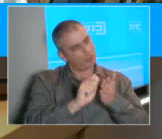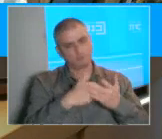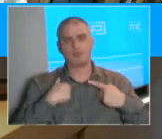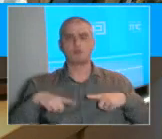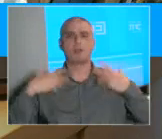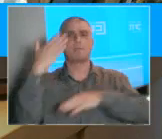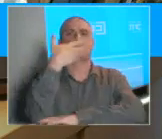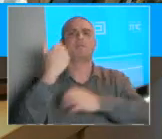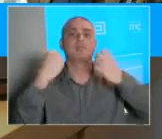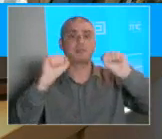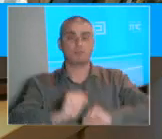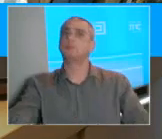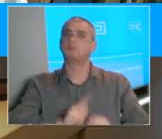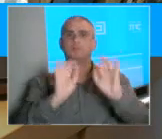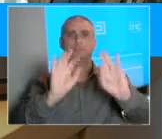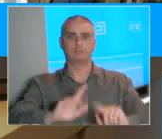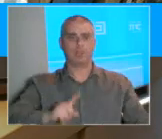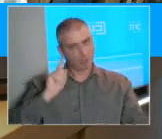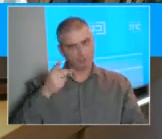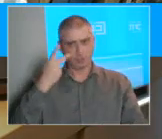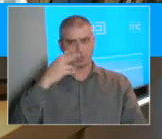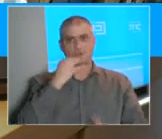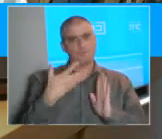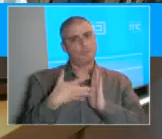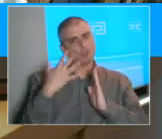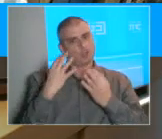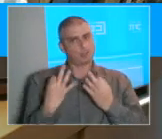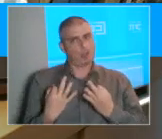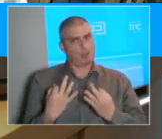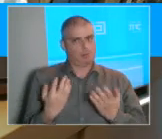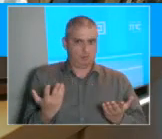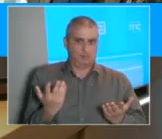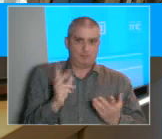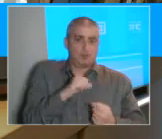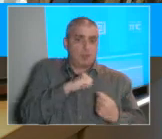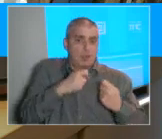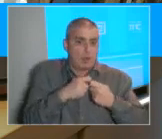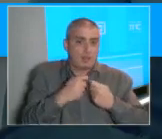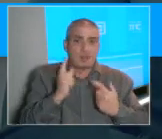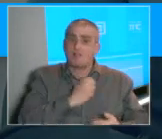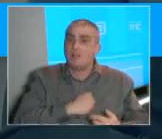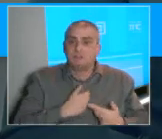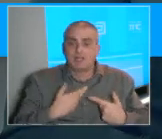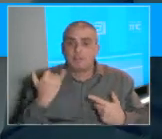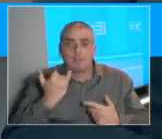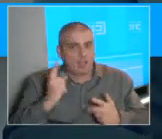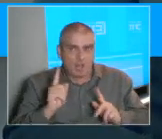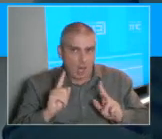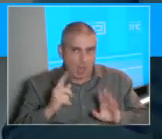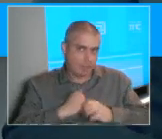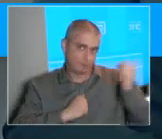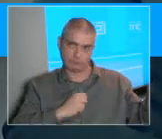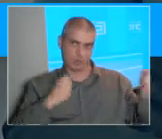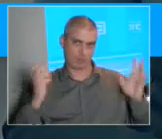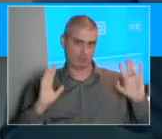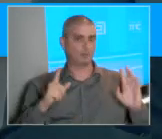חיים במדינה דמוקרטית, וזה בסדר. אפשר גם יותר ביקורת, יותר מעודנת ויותר עניינית, אבל לצערי, בדרך כלל זה לא בא משמאל. אז